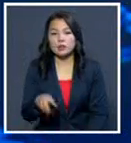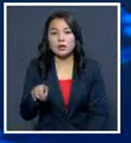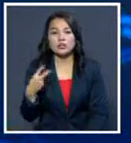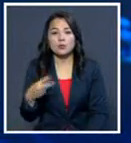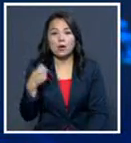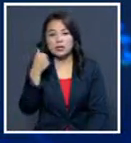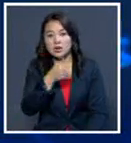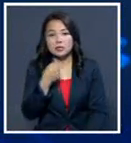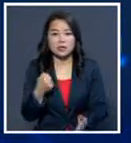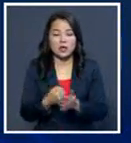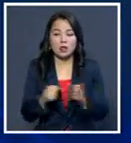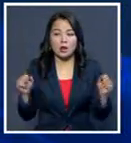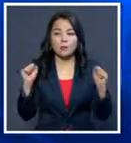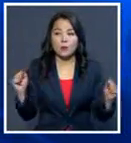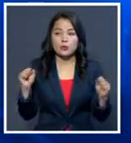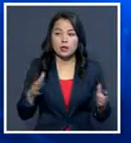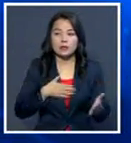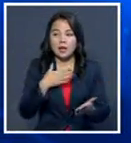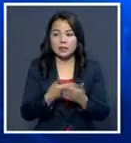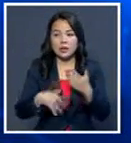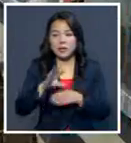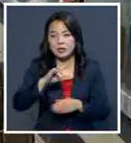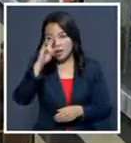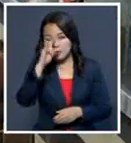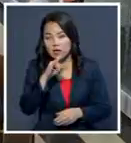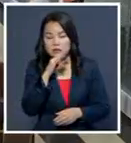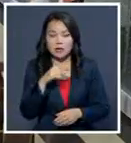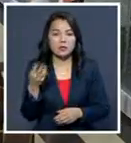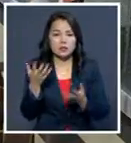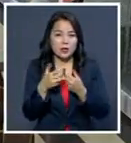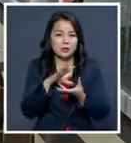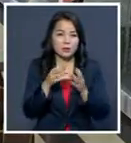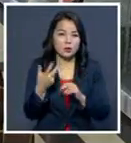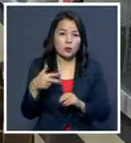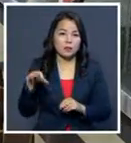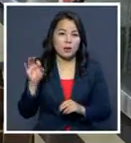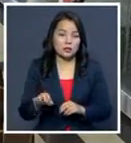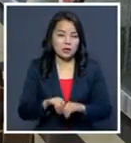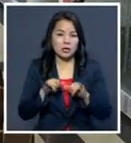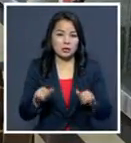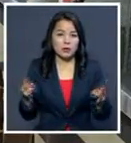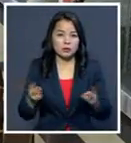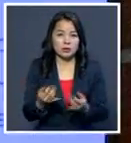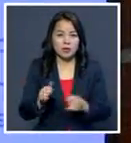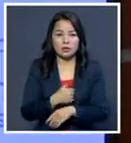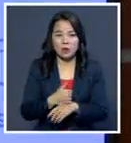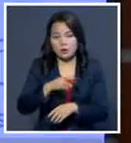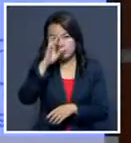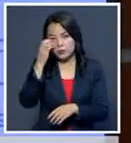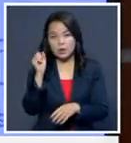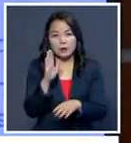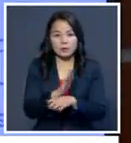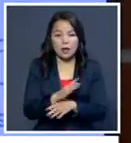2020 жылға дейін спортты серік еткен қазақстандықтардың санын 30%-ға жеткізу керек. Елбасының бұл тапсырмасы Павлодар